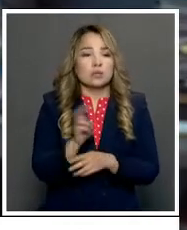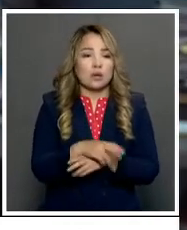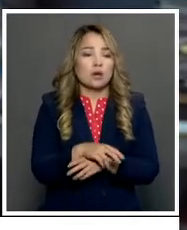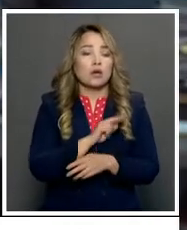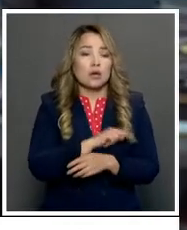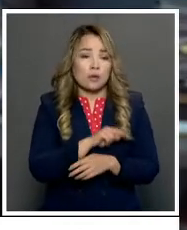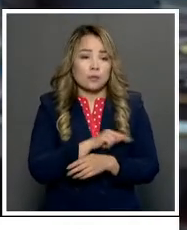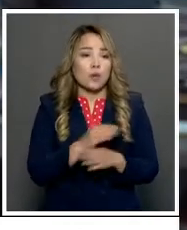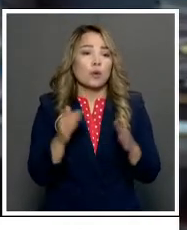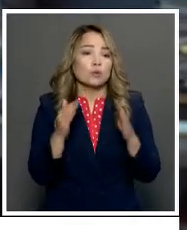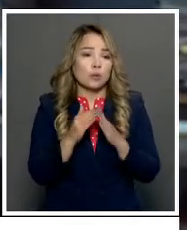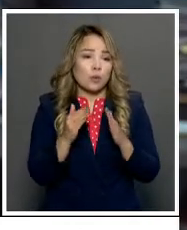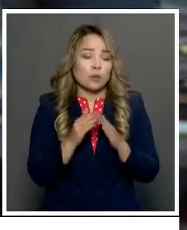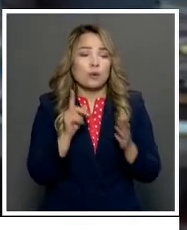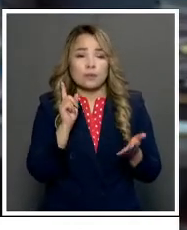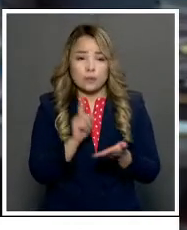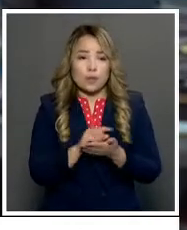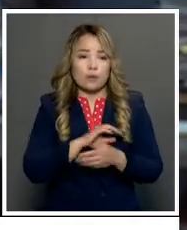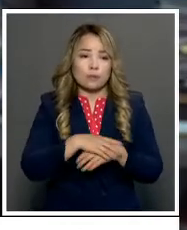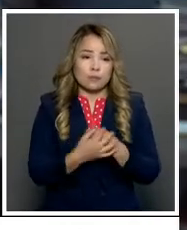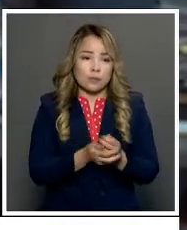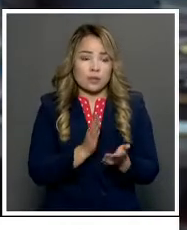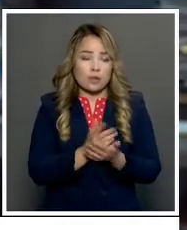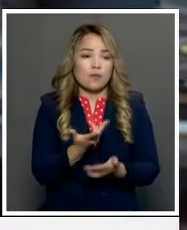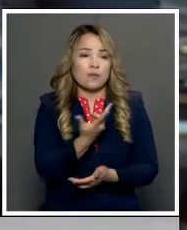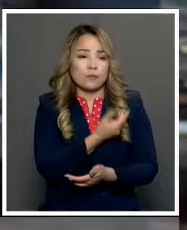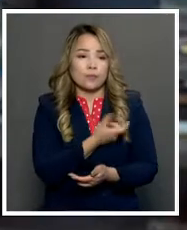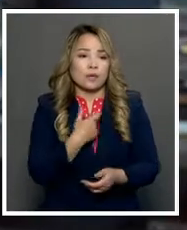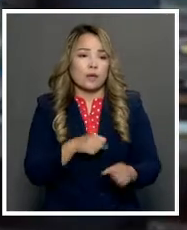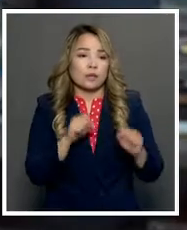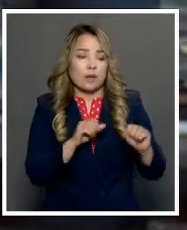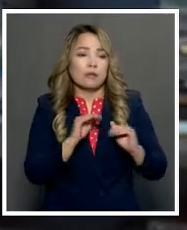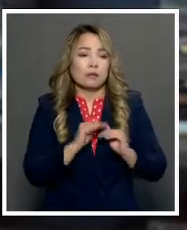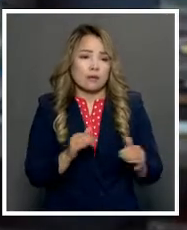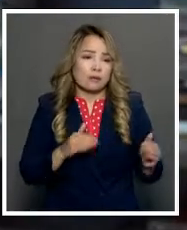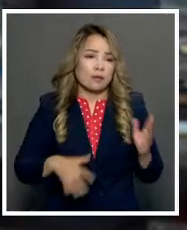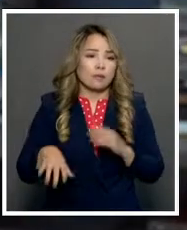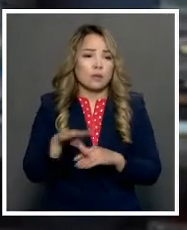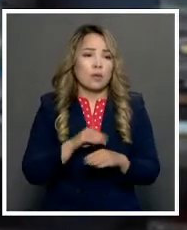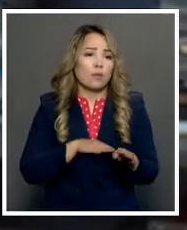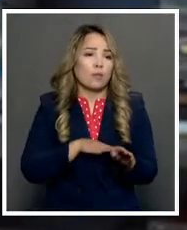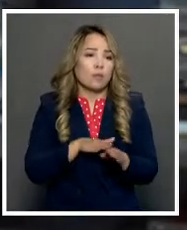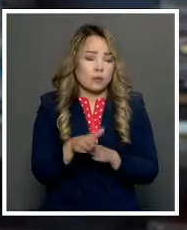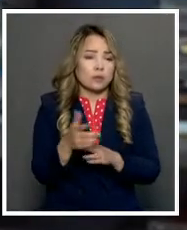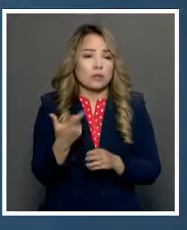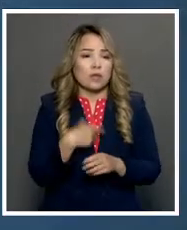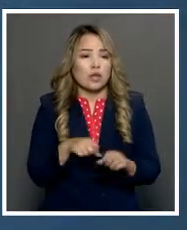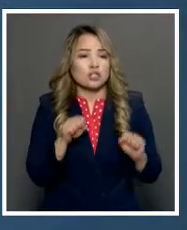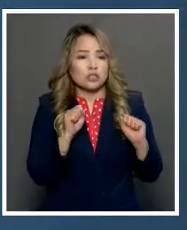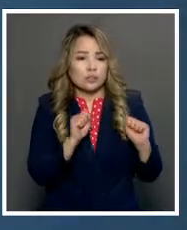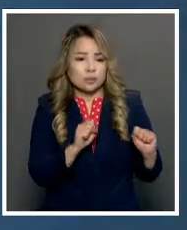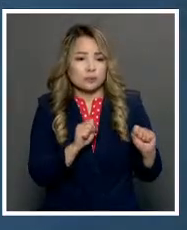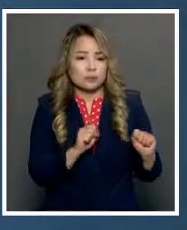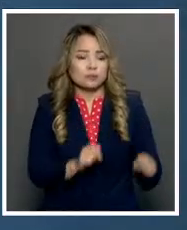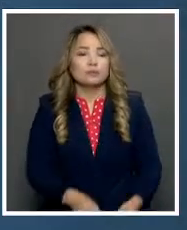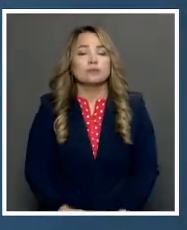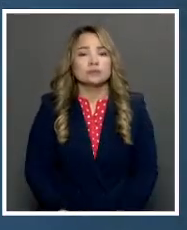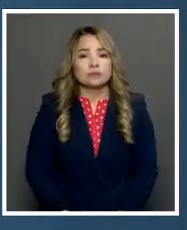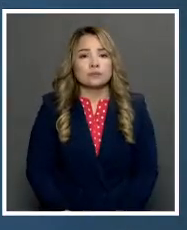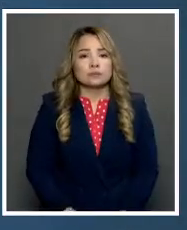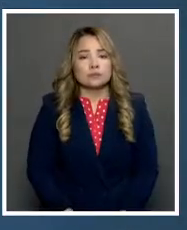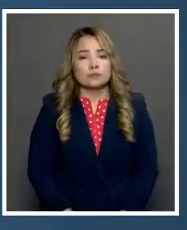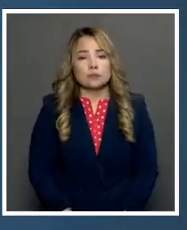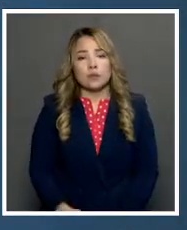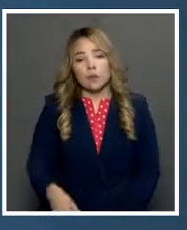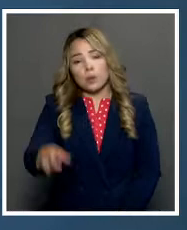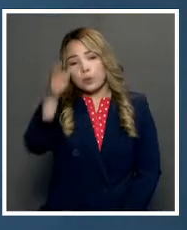қолымды жуып отырам, бірақ вакцина керек. Құдайға шүкір, менің балаларым да бәрі алып отыр, бар. Алды немерелерім алып отыр. Жаһан жаңалықтарына